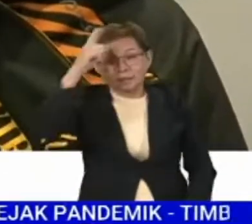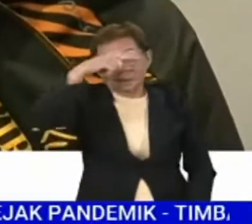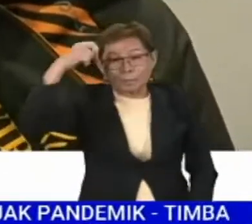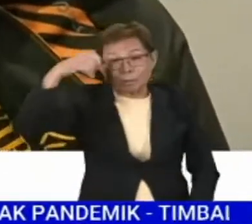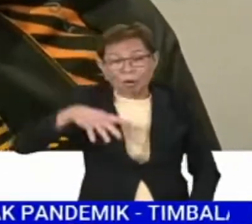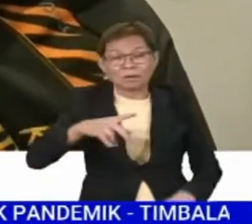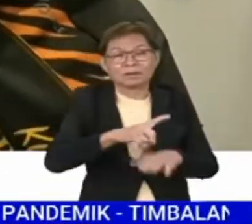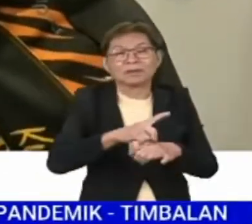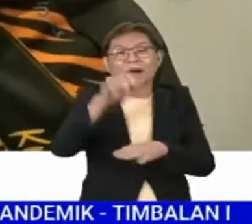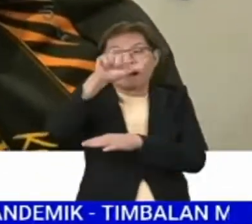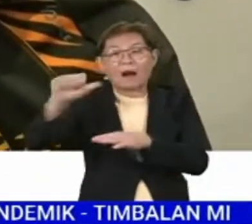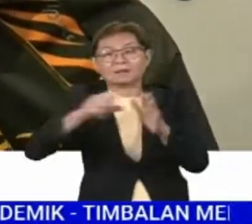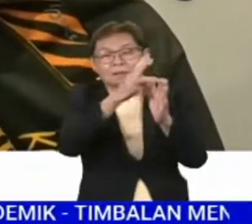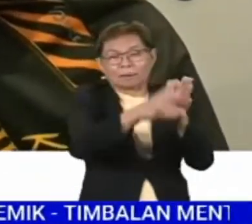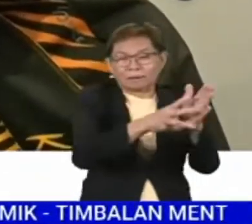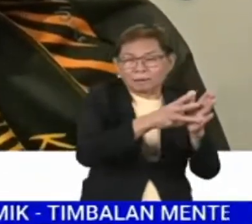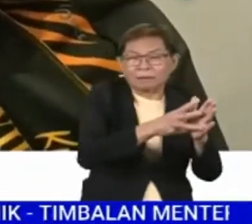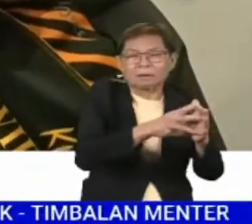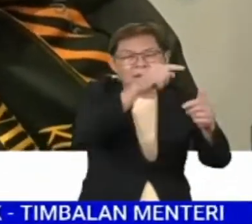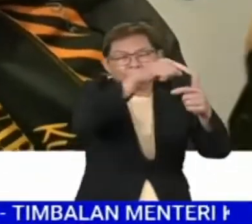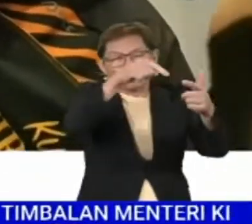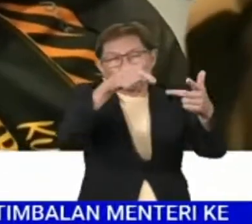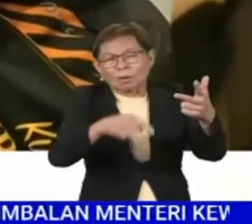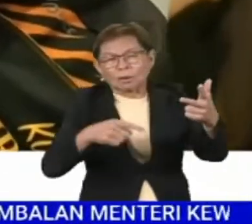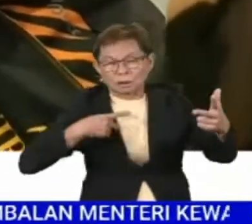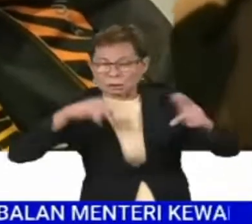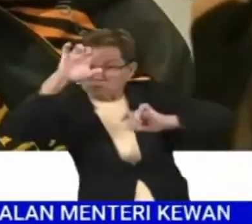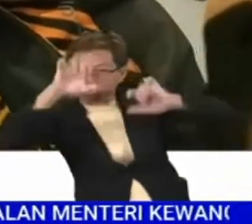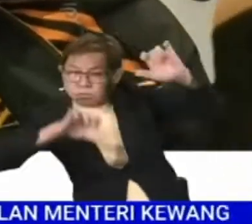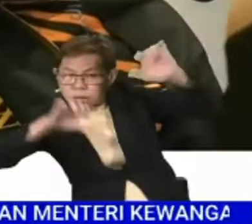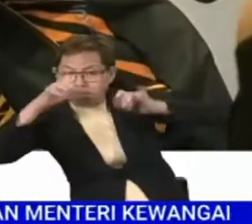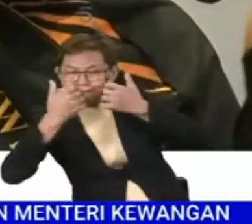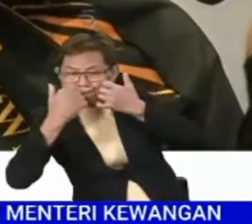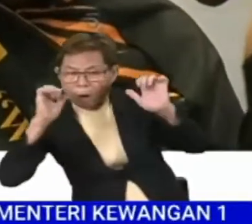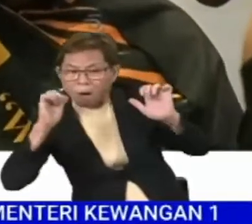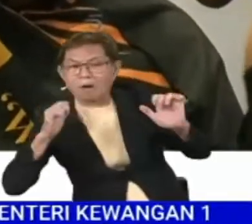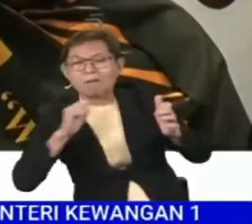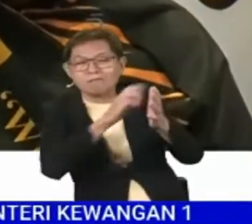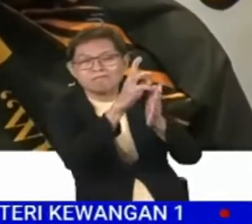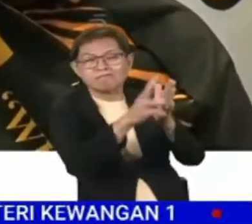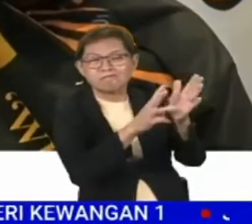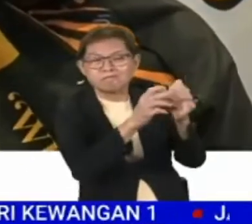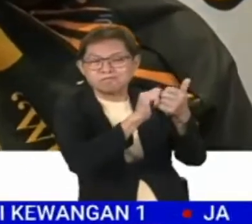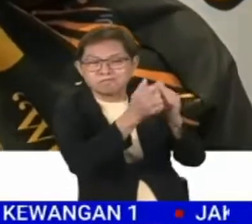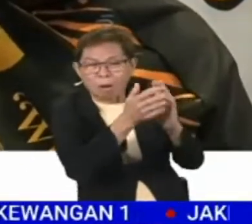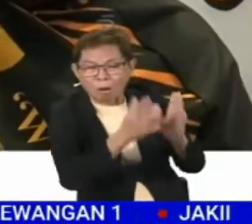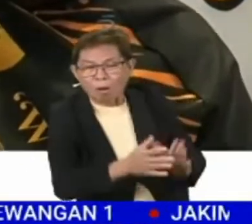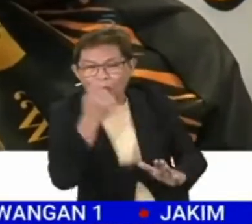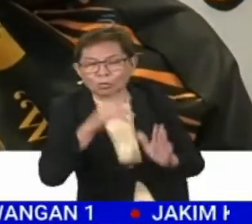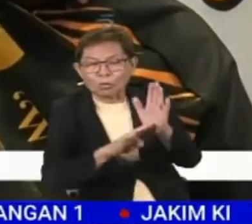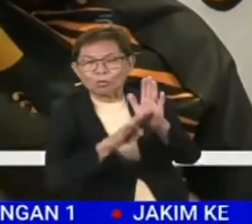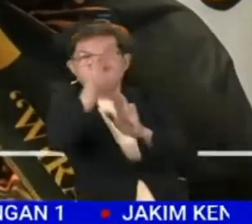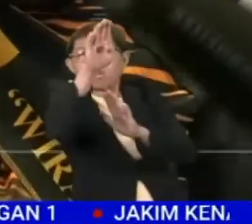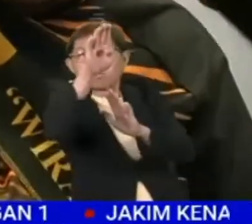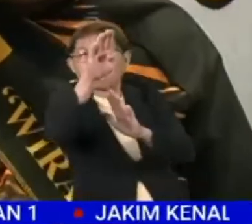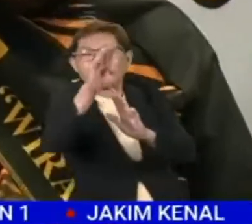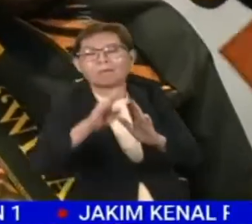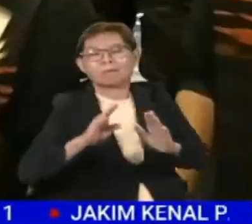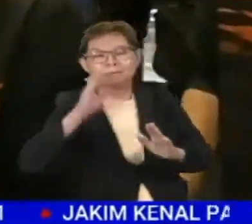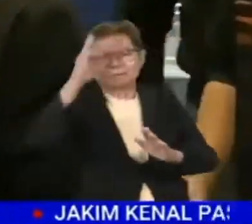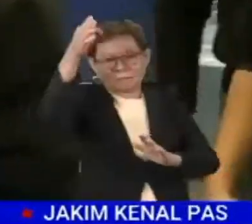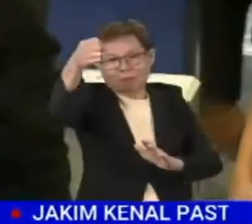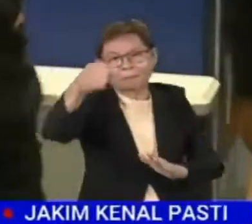Asia paragames twinny lewat punya kita menilai keupayaan kita untuk melonjak hadapan